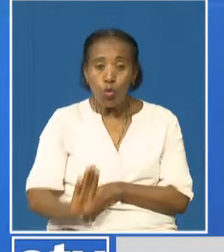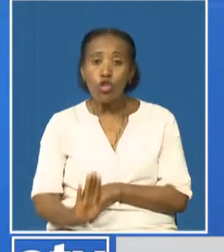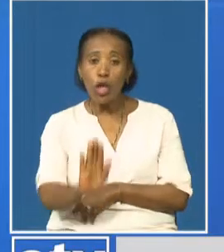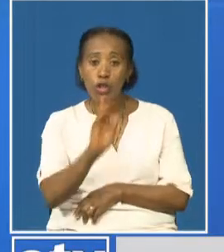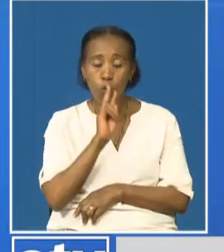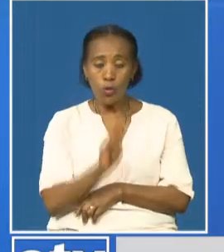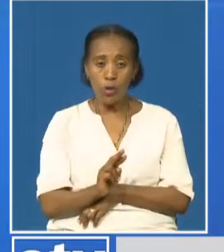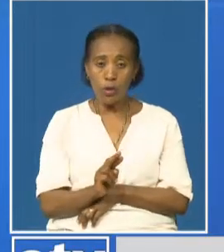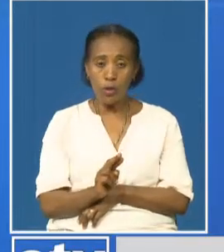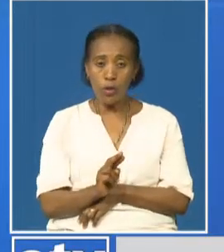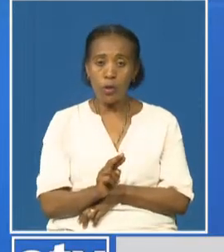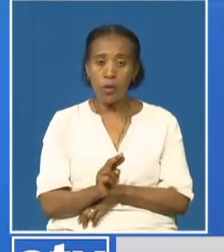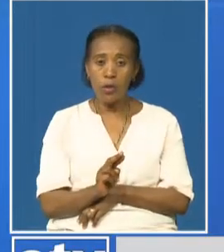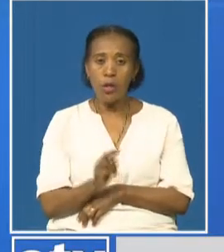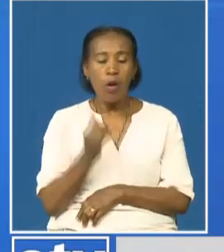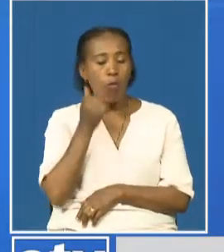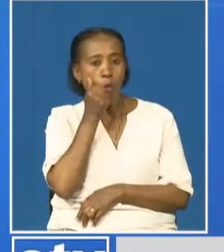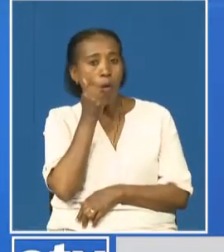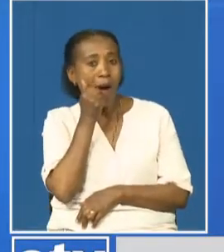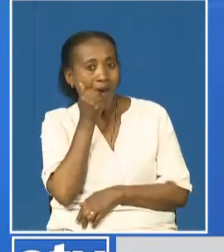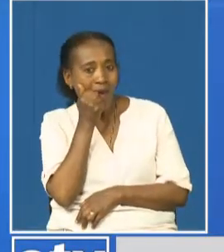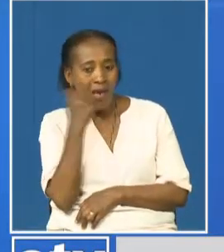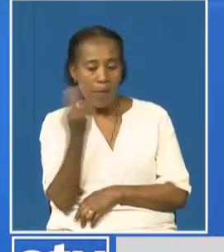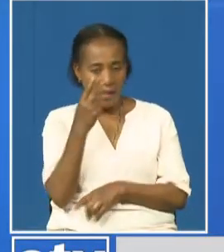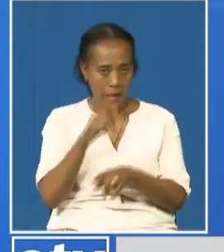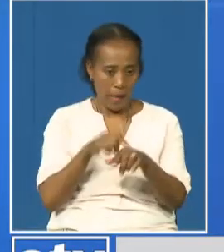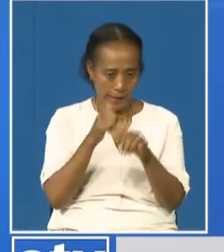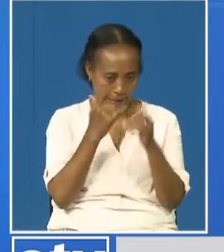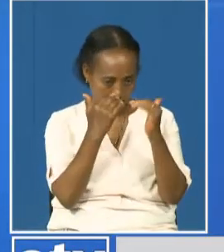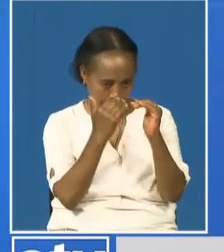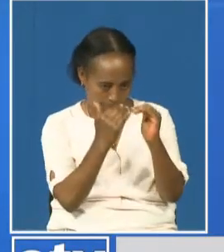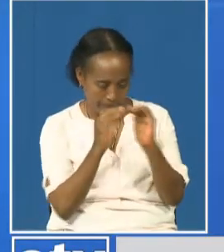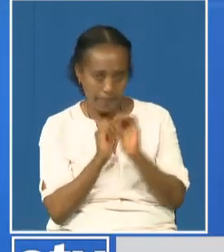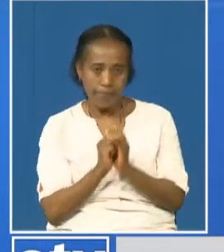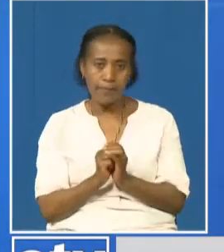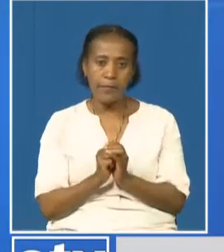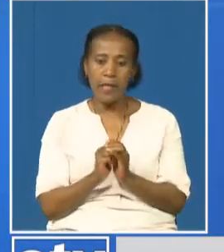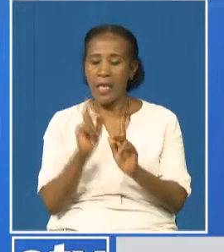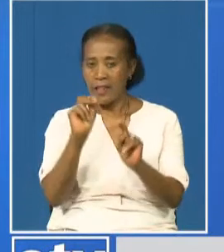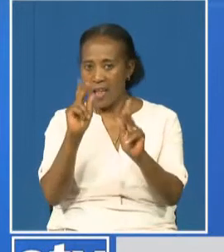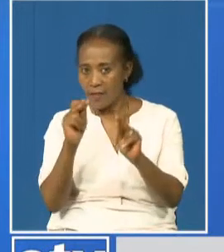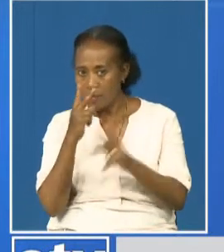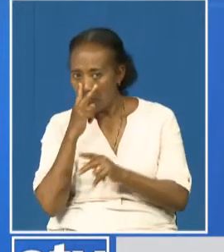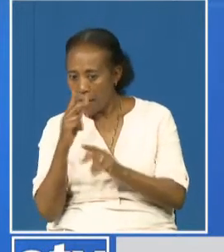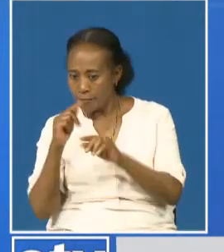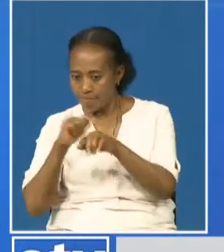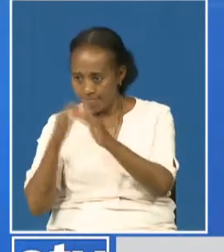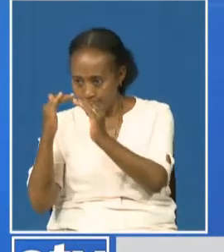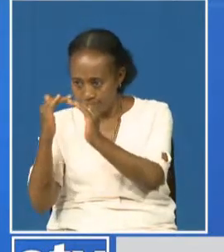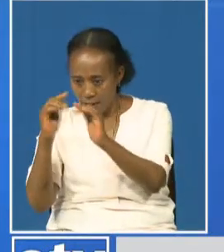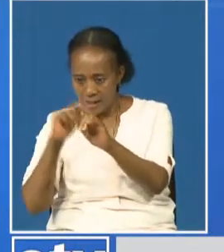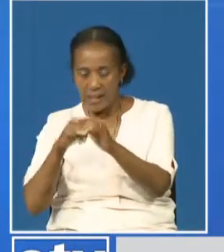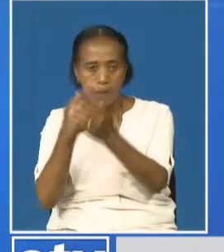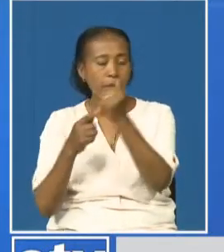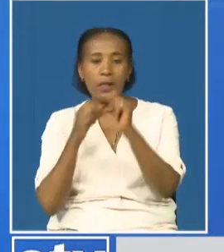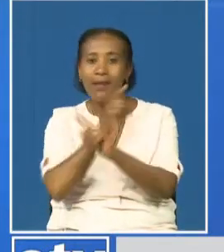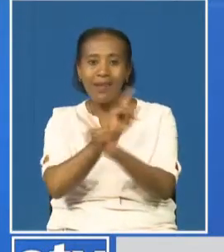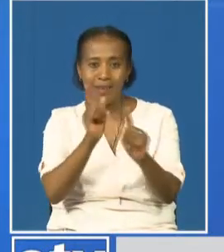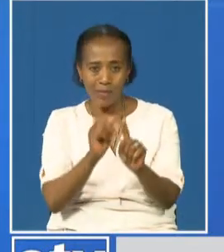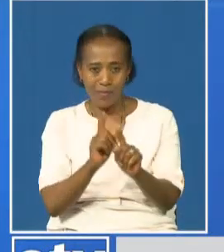የልጆቻቸውን የሞባይል የመጠቀሚያ ጊዜ፣ የቴሌቪዥን ማያ ጊዜ፣ ጊዜውን ብቻ